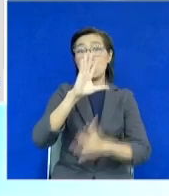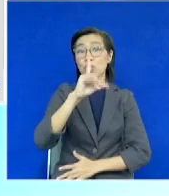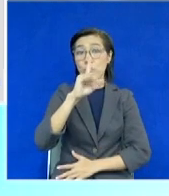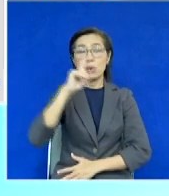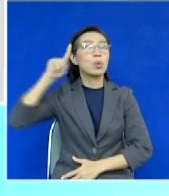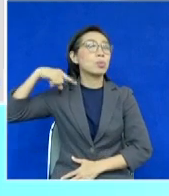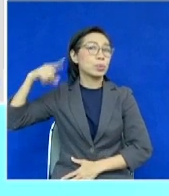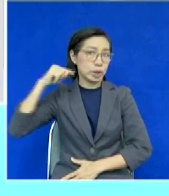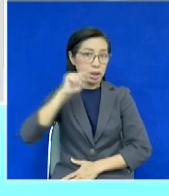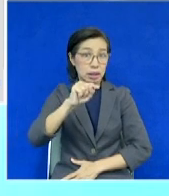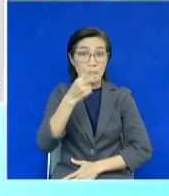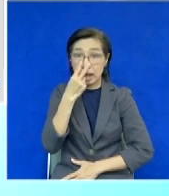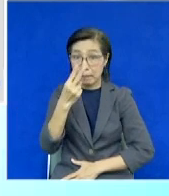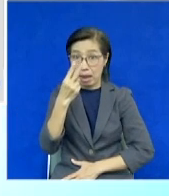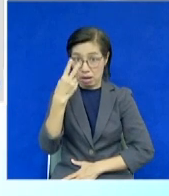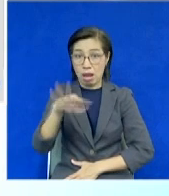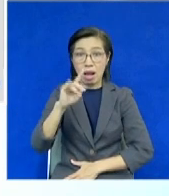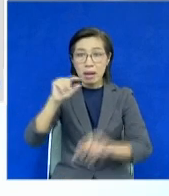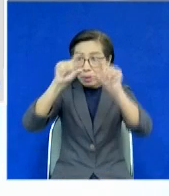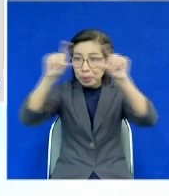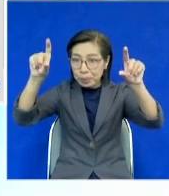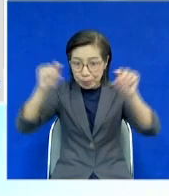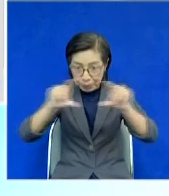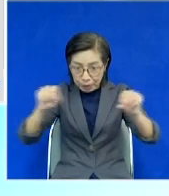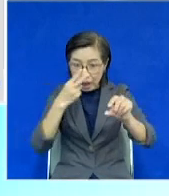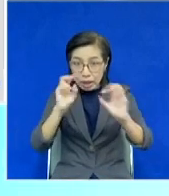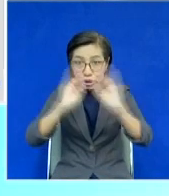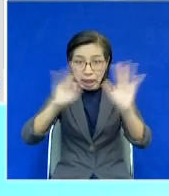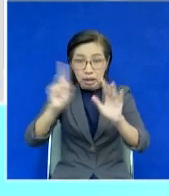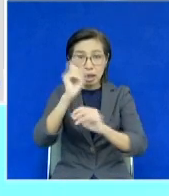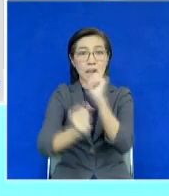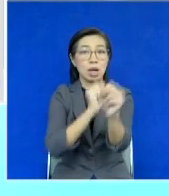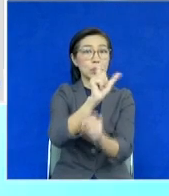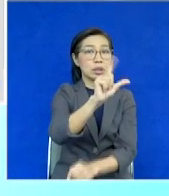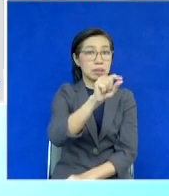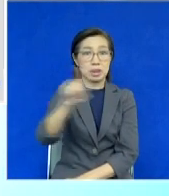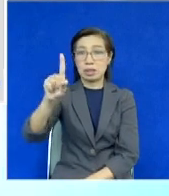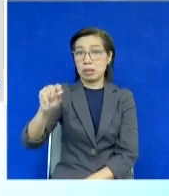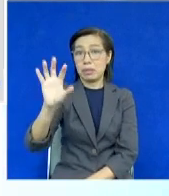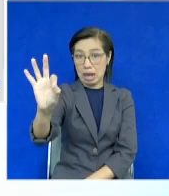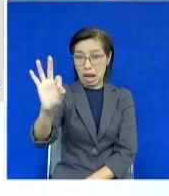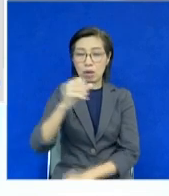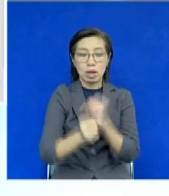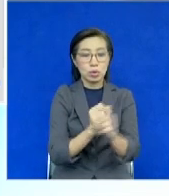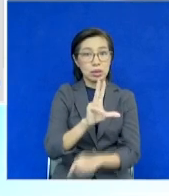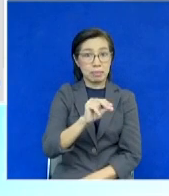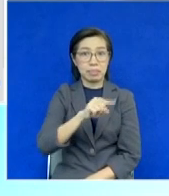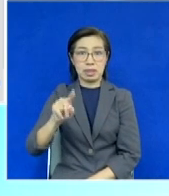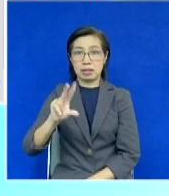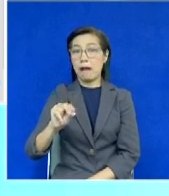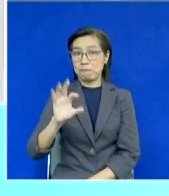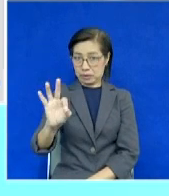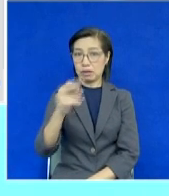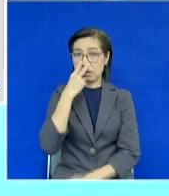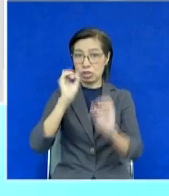พศหญิงค่ะจะเห็นว่ากราฟแท่งจะชัดเจนในช่วงอายุ 20-29 ปีรวมถึง 30-39 ปีนะคะ